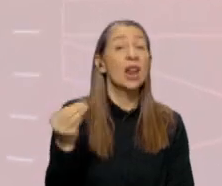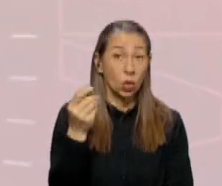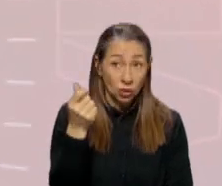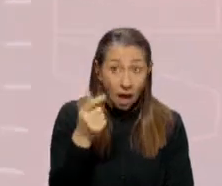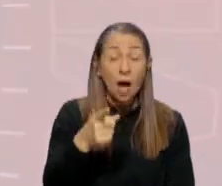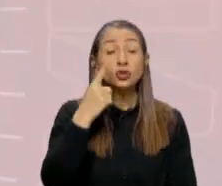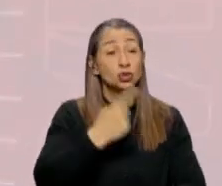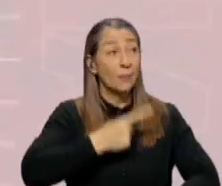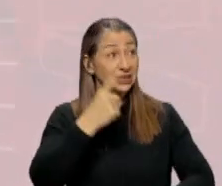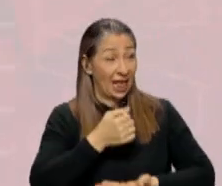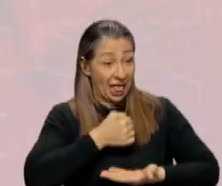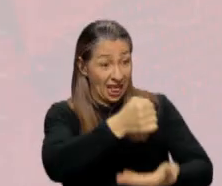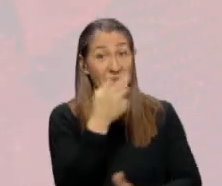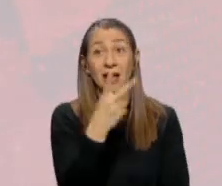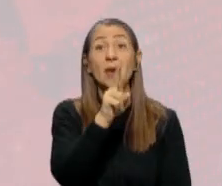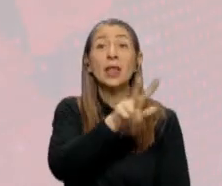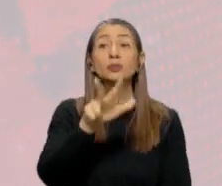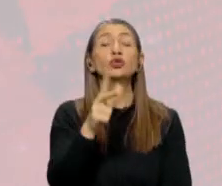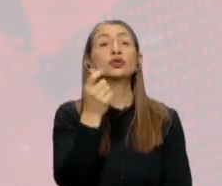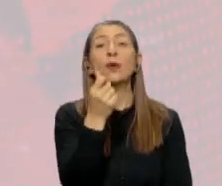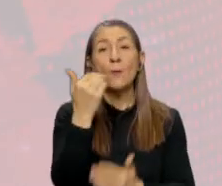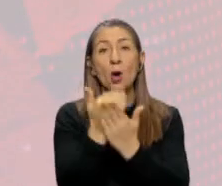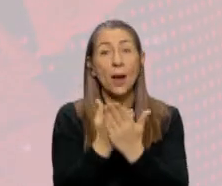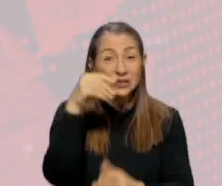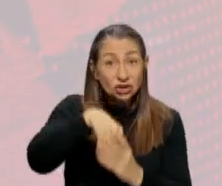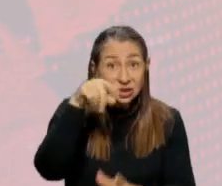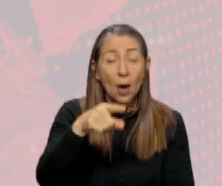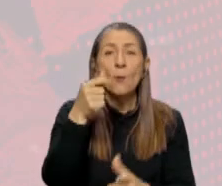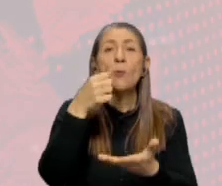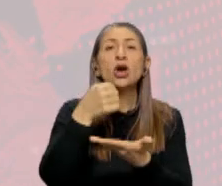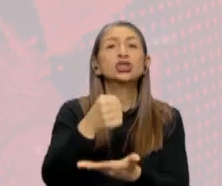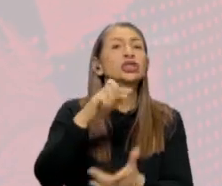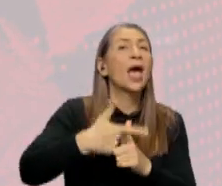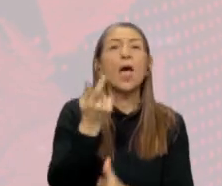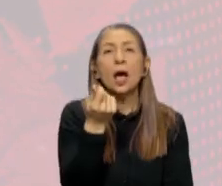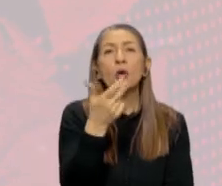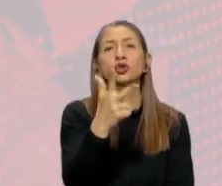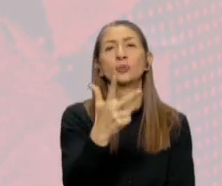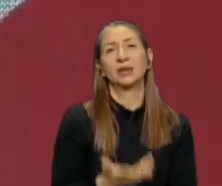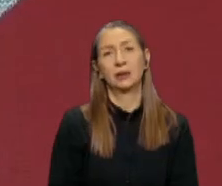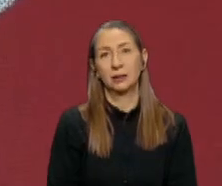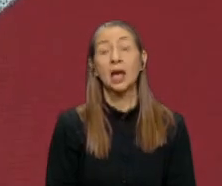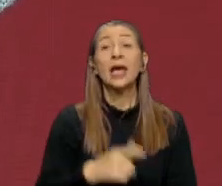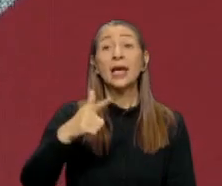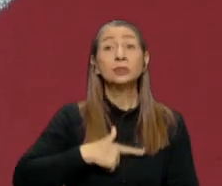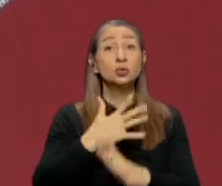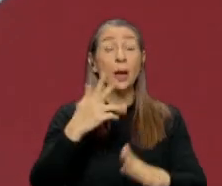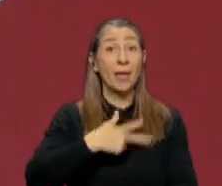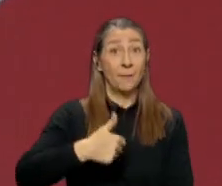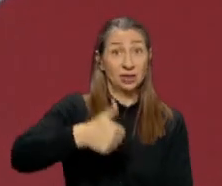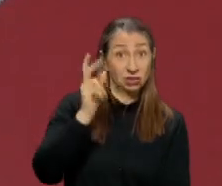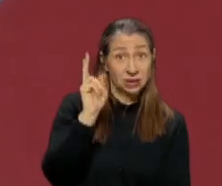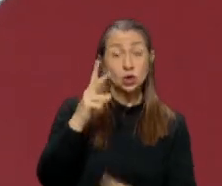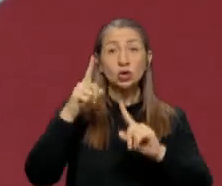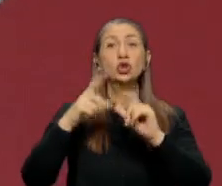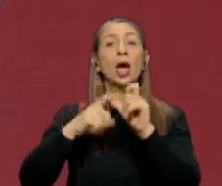lira cumhurbaşkanlığının 2023 yatırım programında projeye ayrılan bütçe ise 3 bin lira İzmir Büyükşehir Belediye